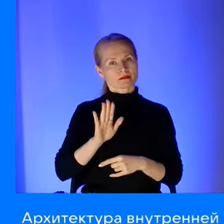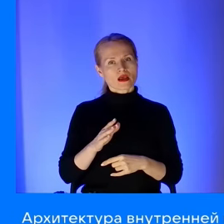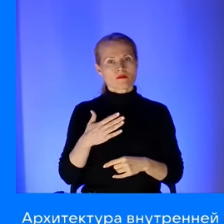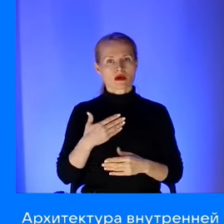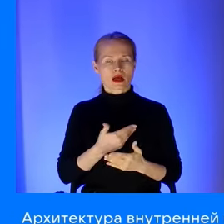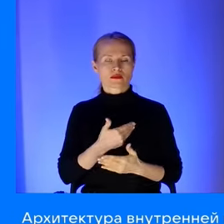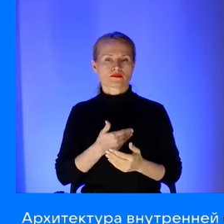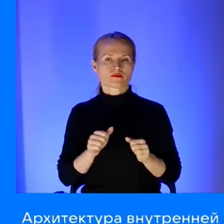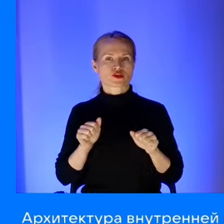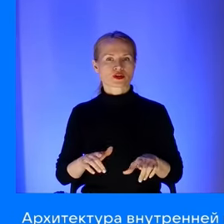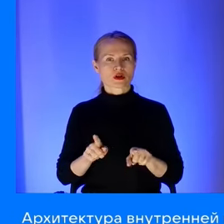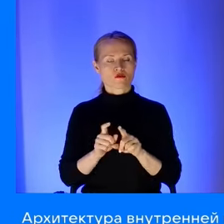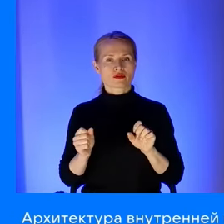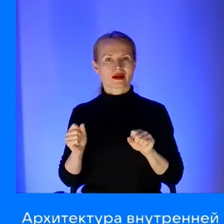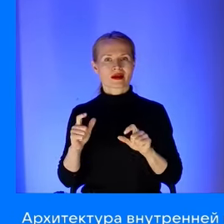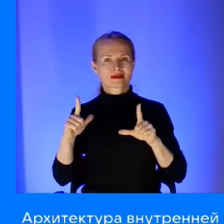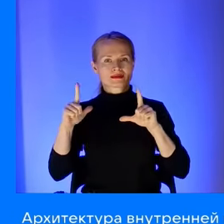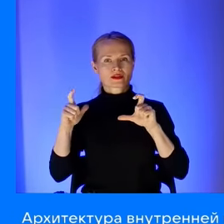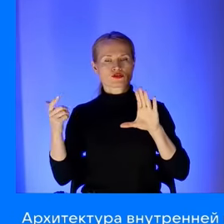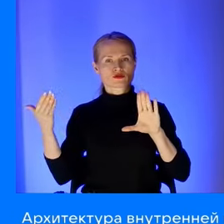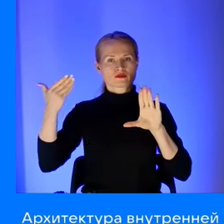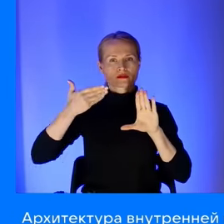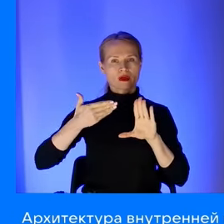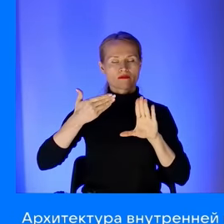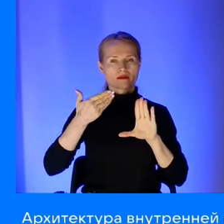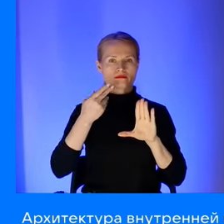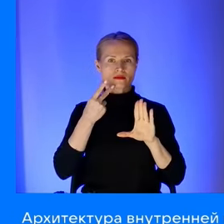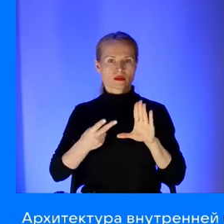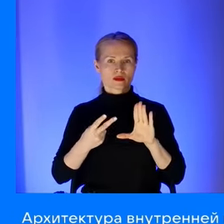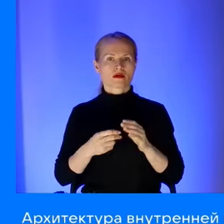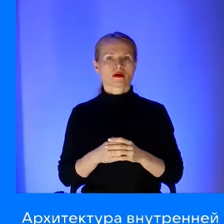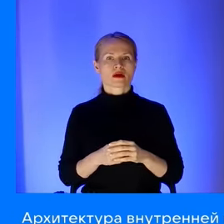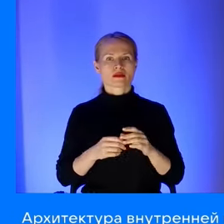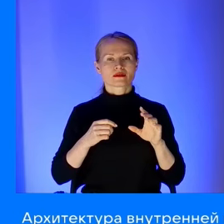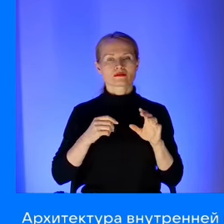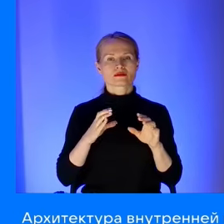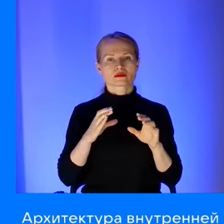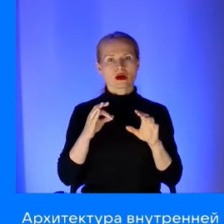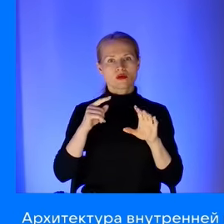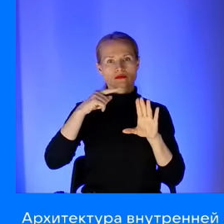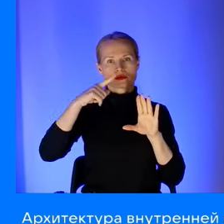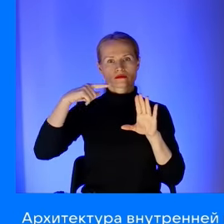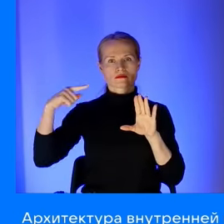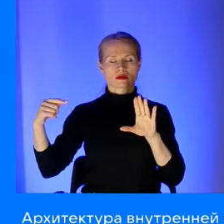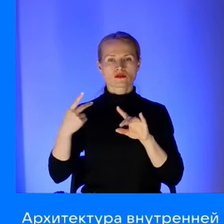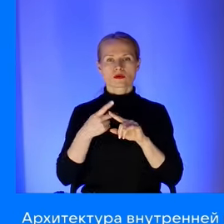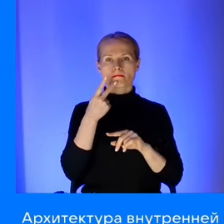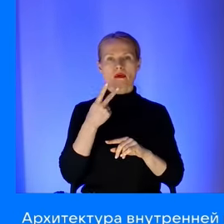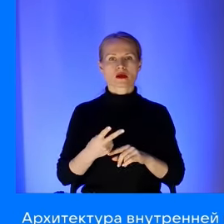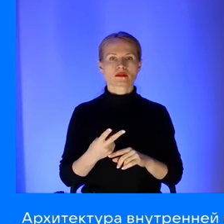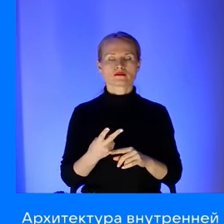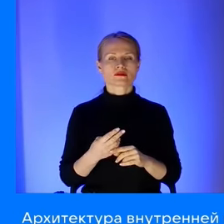решение Я вот тут скриншот вставил кто работал с этим знает там это скриншот из Хауса который у нас определён